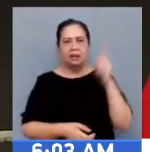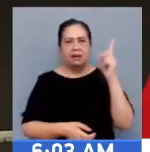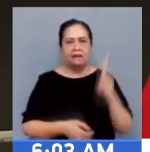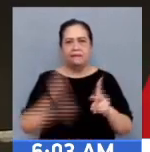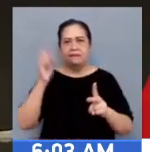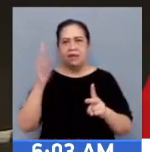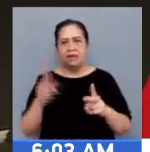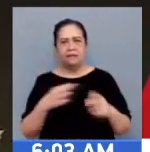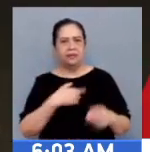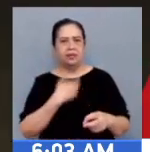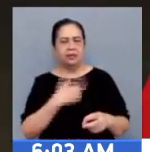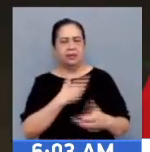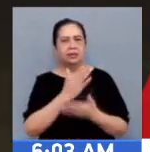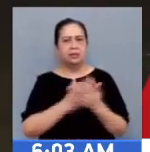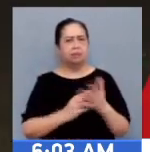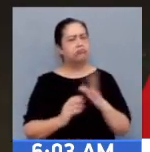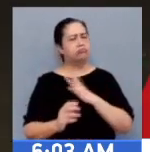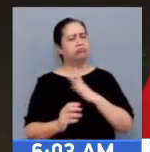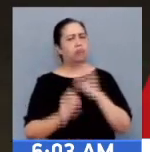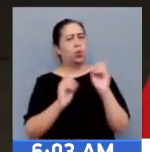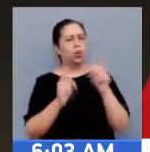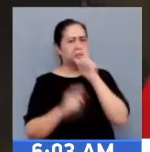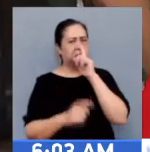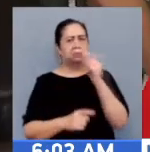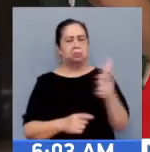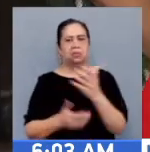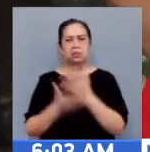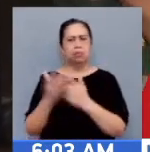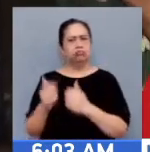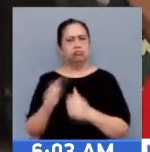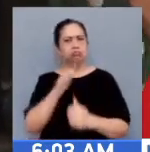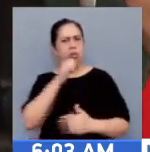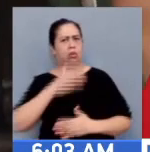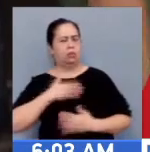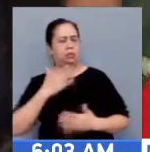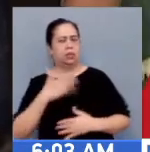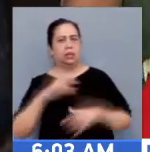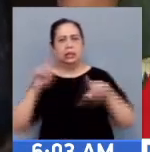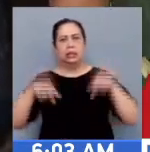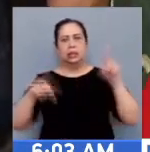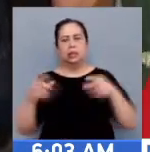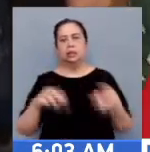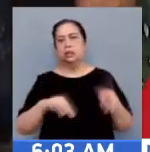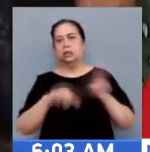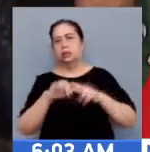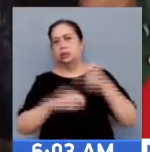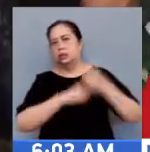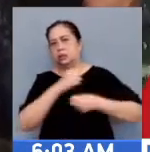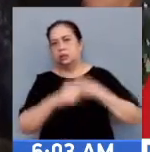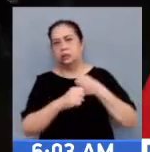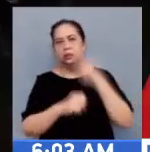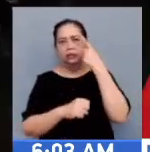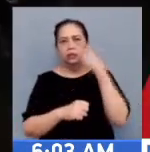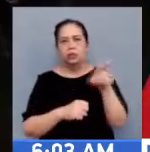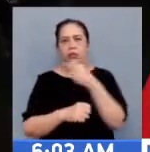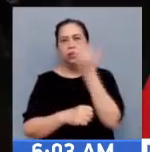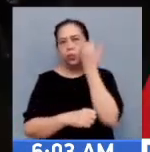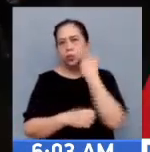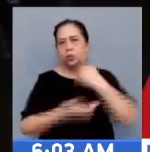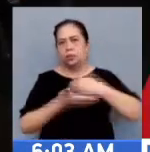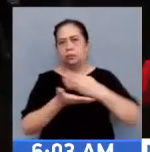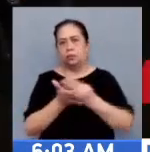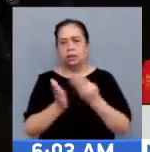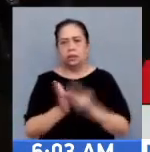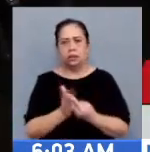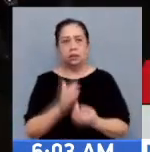May nagsabing okay lang ito, meron ding hindi natuwa. Dagdag kalbaryo na naman daw ito para sa mga kapos sa budget. Sa akin po